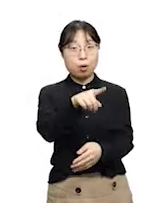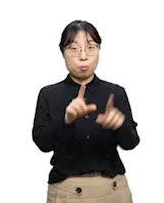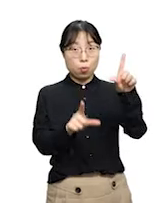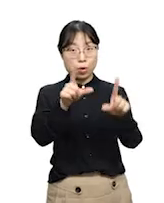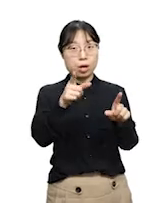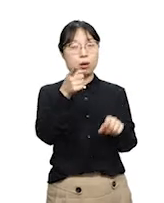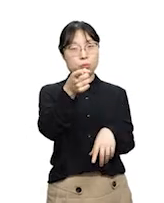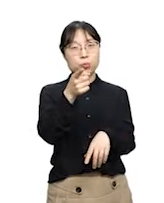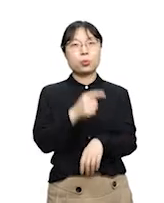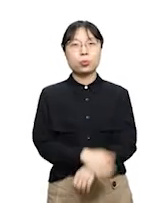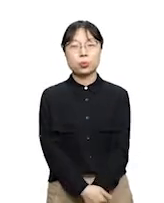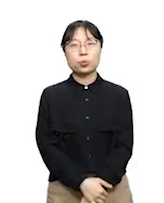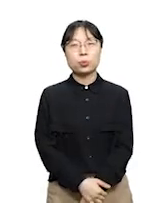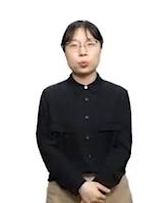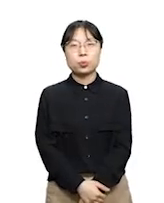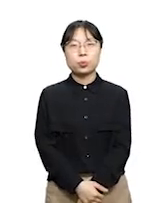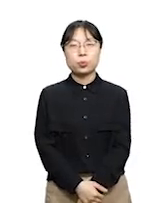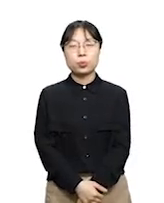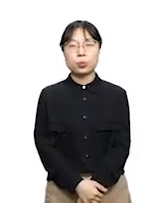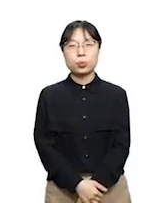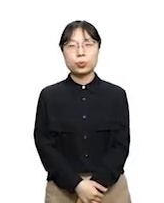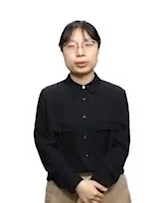아하 이렇게.